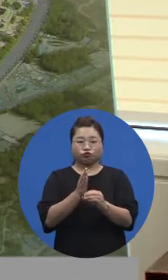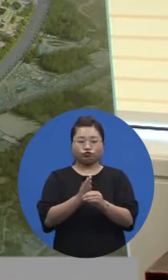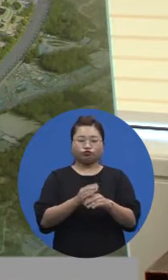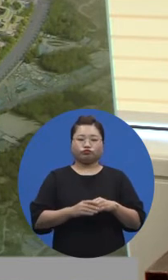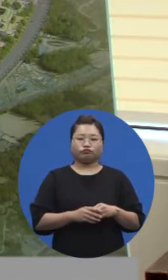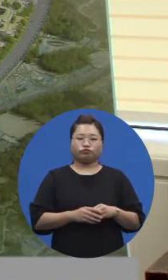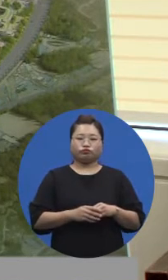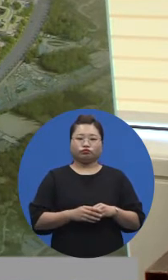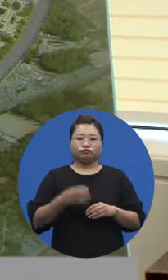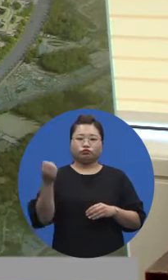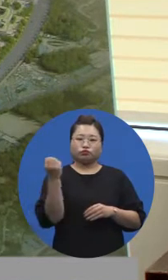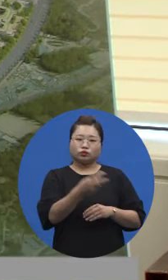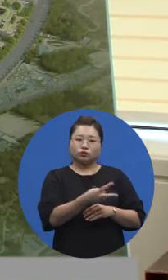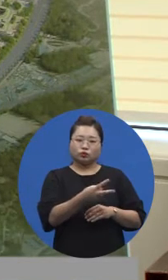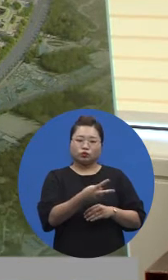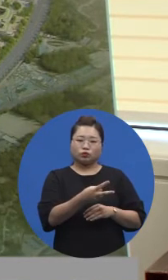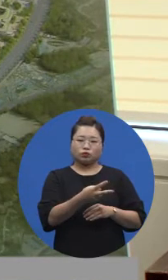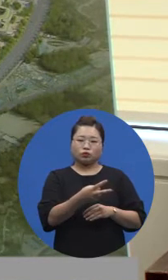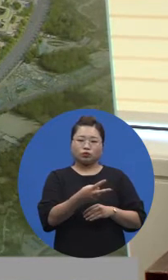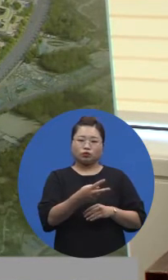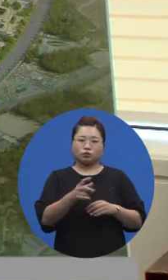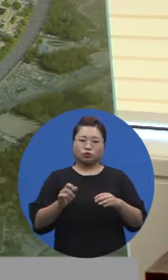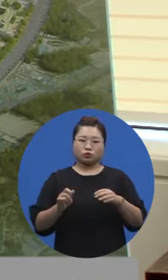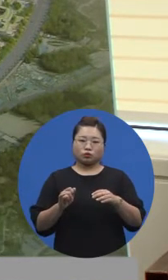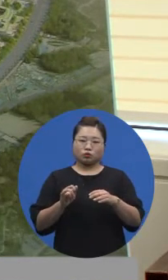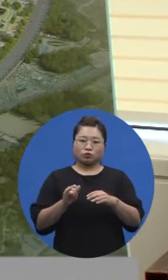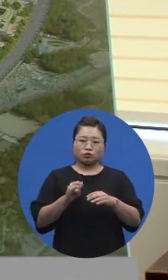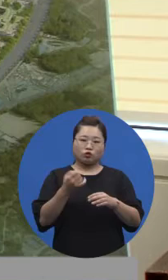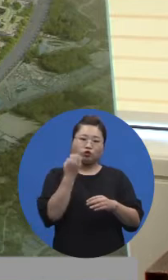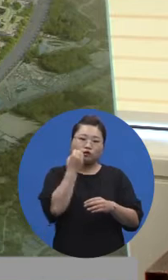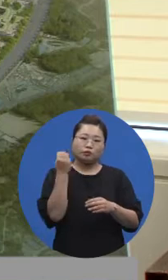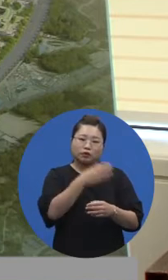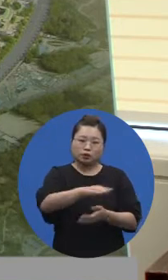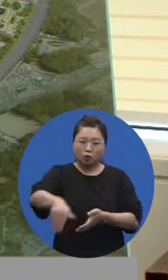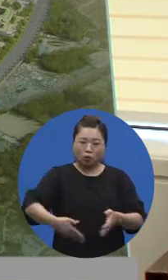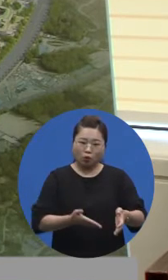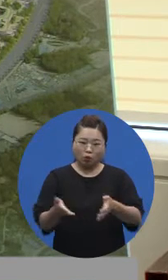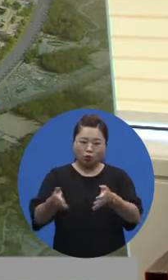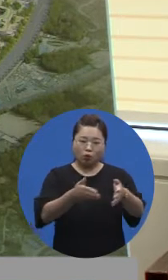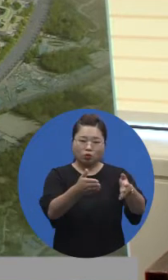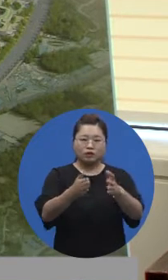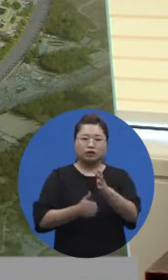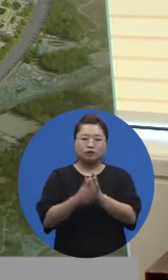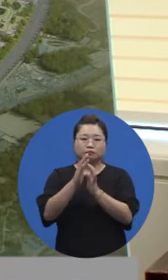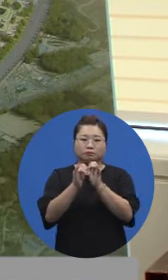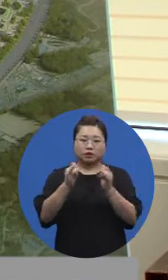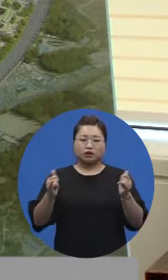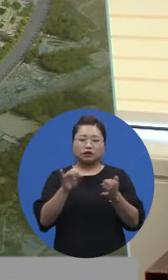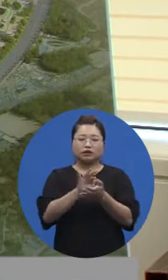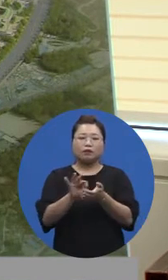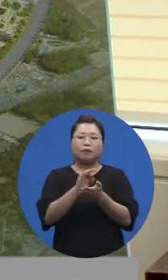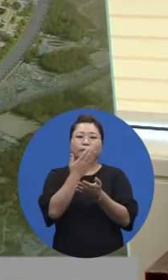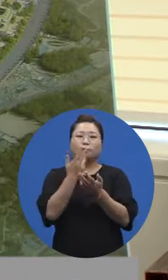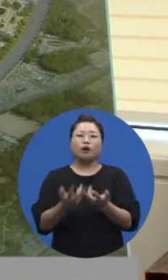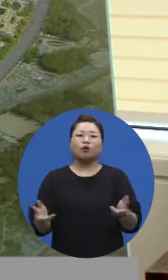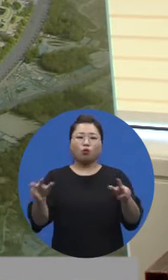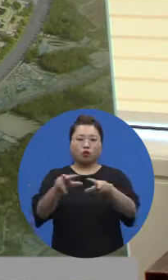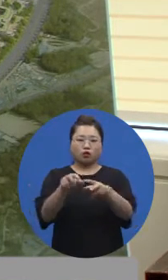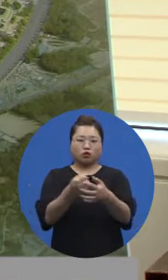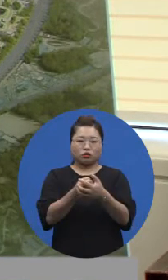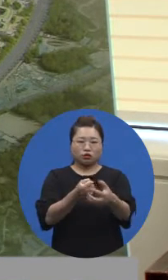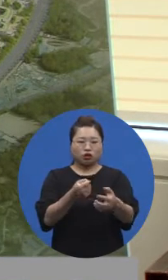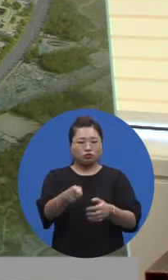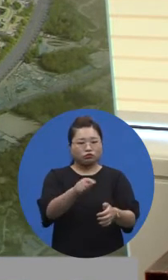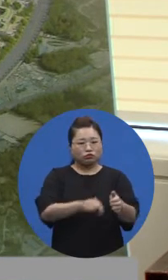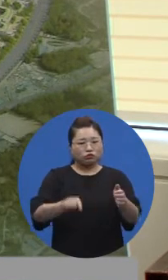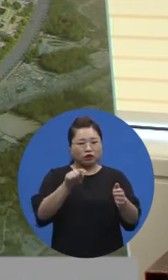확정된 건 없고요. 그다음에 이제 공원 같은 경우는 어차피 도심지에 청주 시민들이 이용할 수 있는 공원이기 때문에